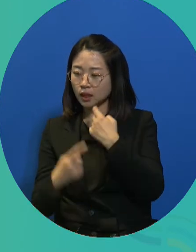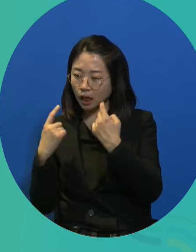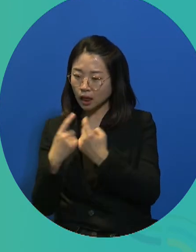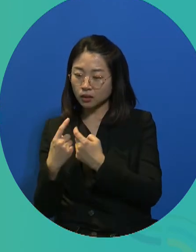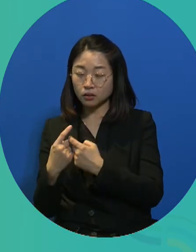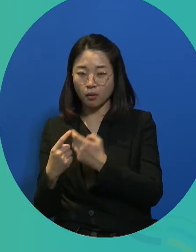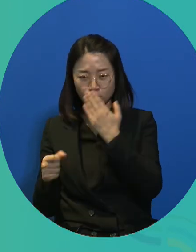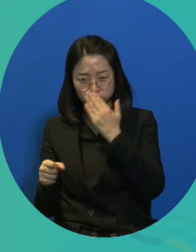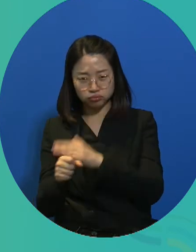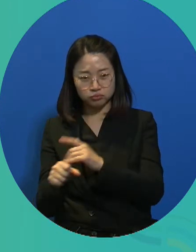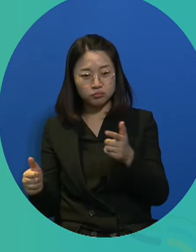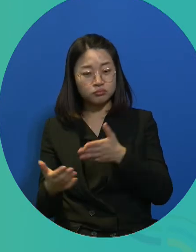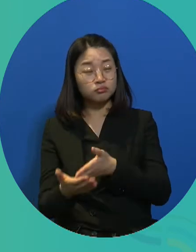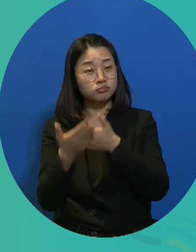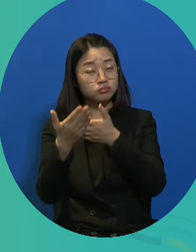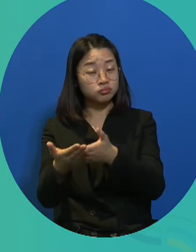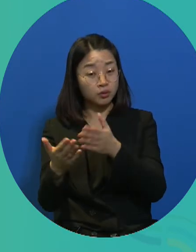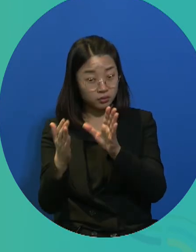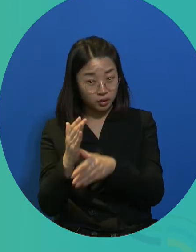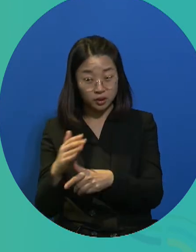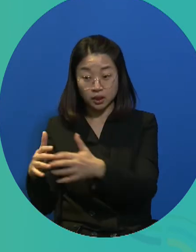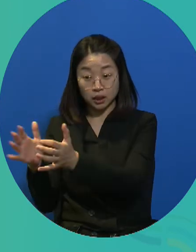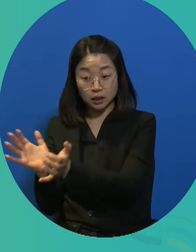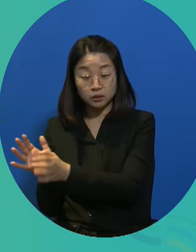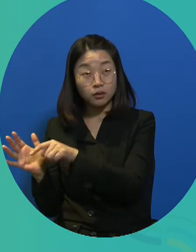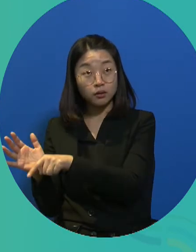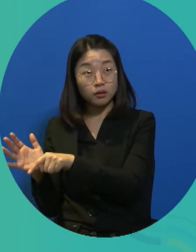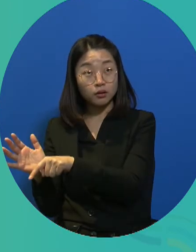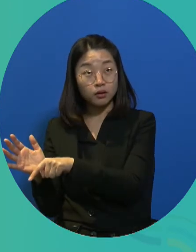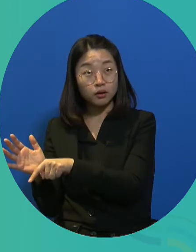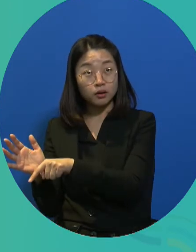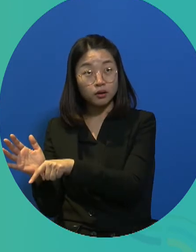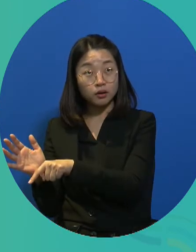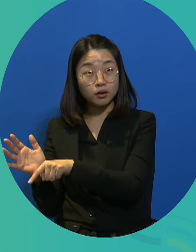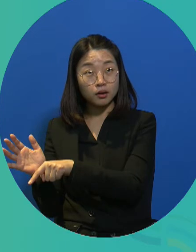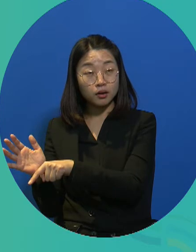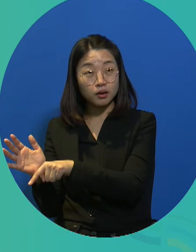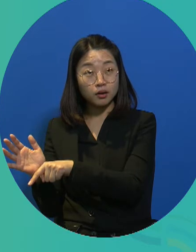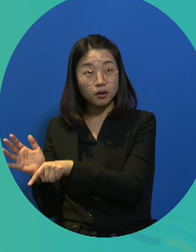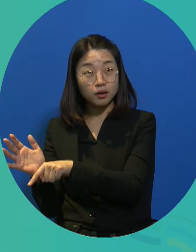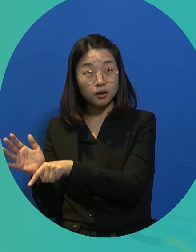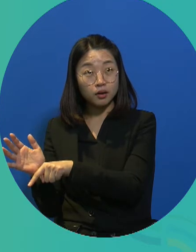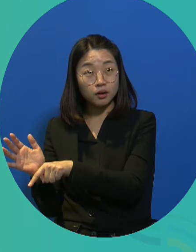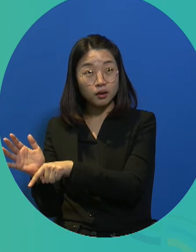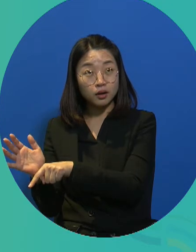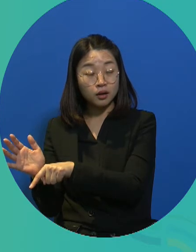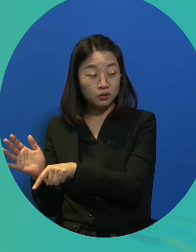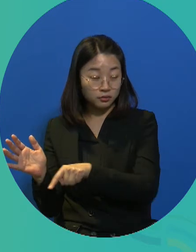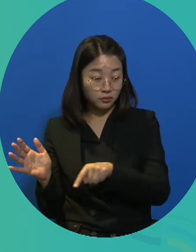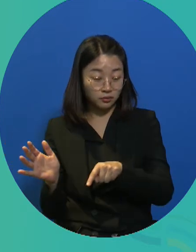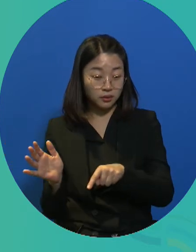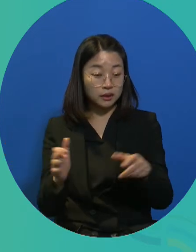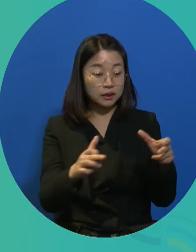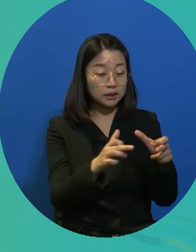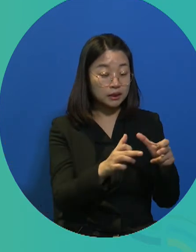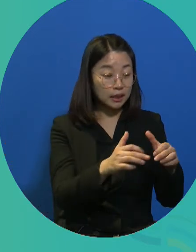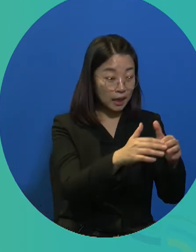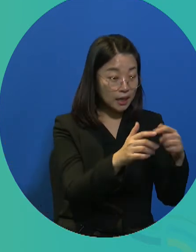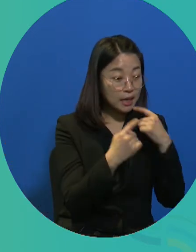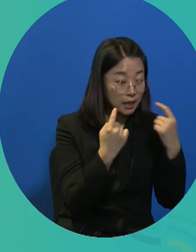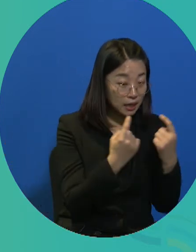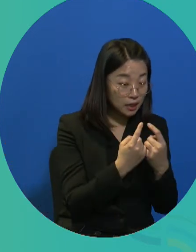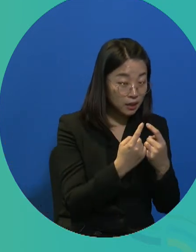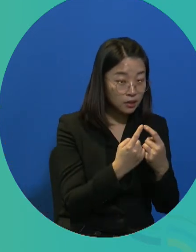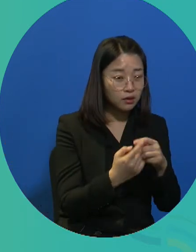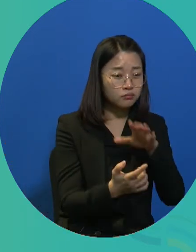직권조사 청구 같은 경우에는 단체 또는 집단이 청구의 당사자가 될 수도 있고 또 단체에서 그